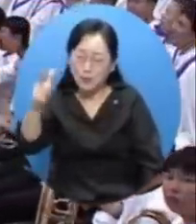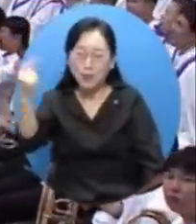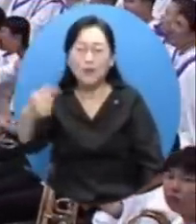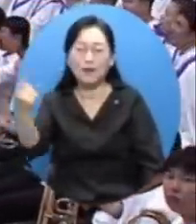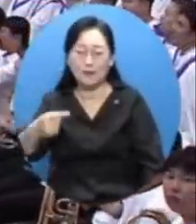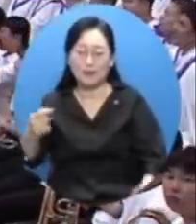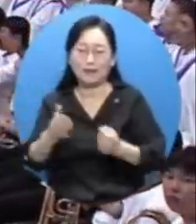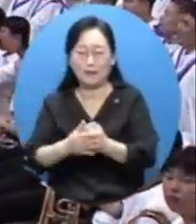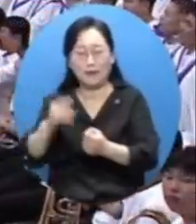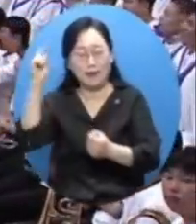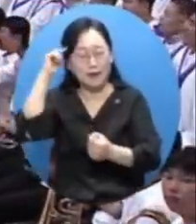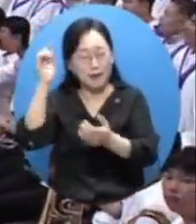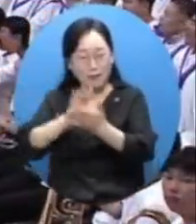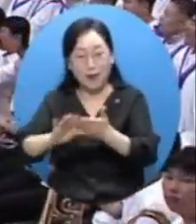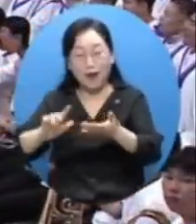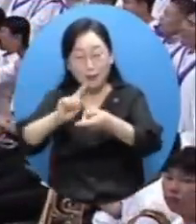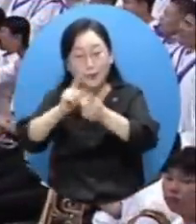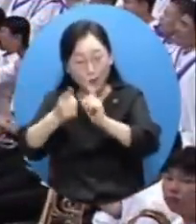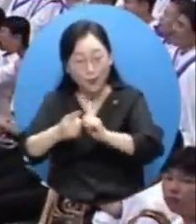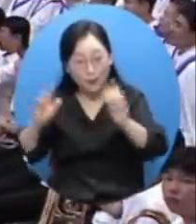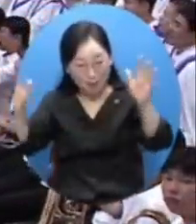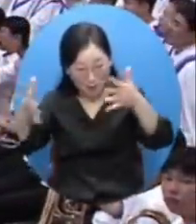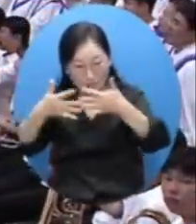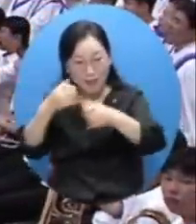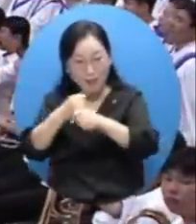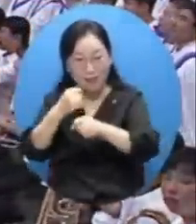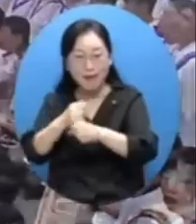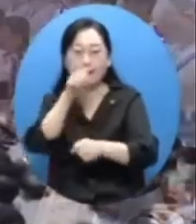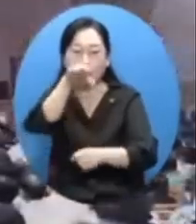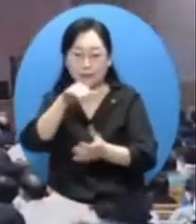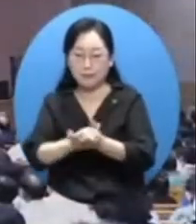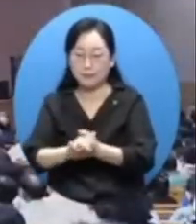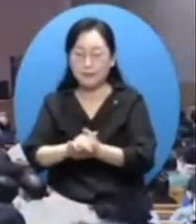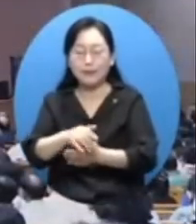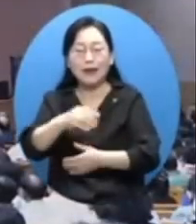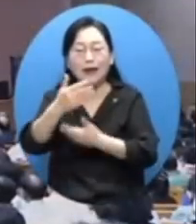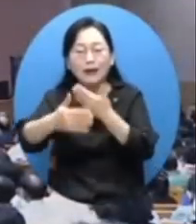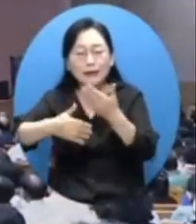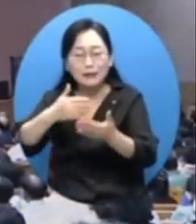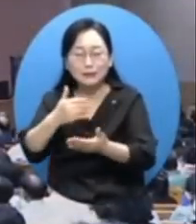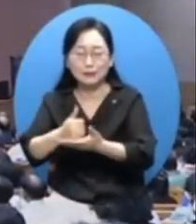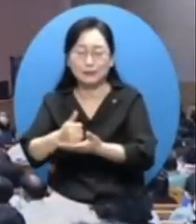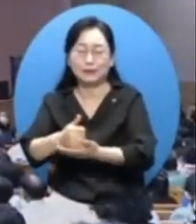같이 평화조약을 맺읍시다 이야기를 합니다. 그리고 하나님께서 당신 나라를